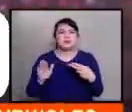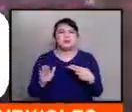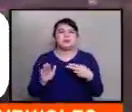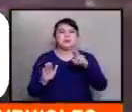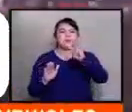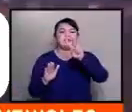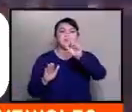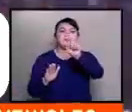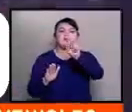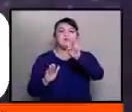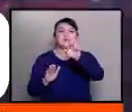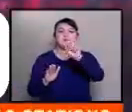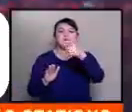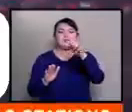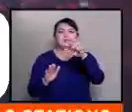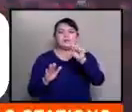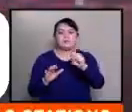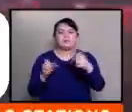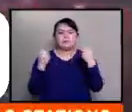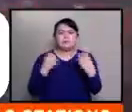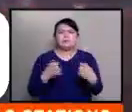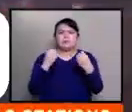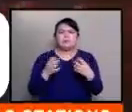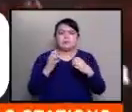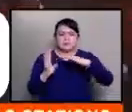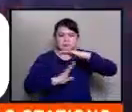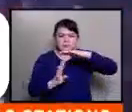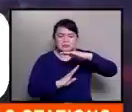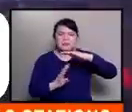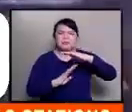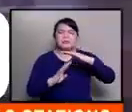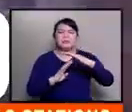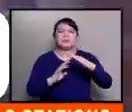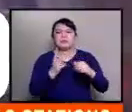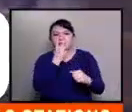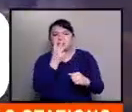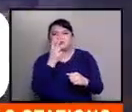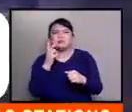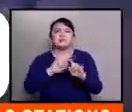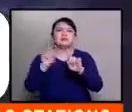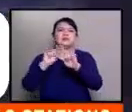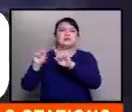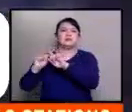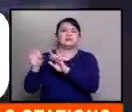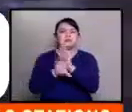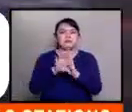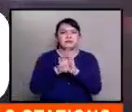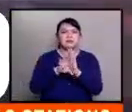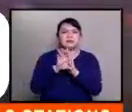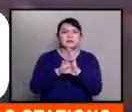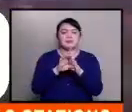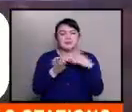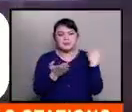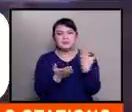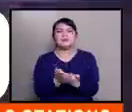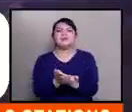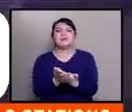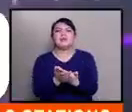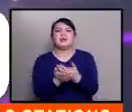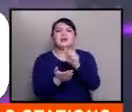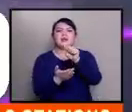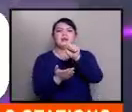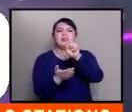Sinalubong ng halos 4,000 Avengers glow sticks sina Jeremy Renner, Brie Larson at Robert Downey Jr. pagdating sa Jangchung